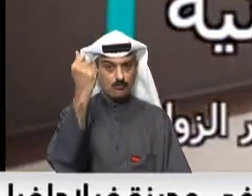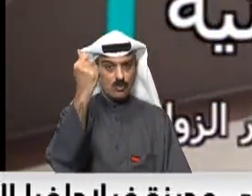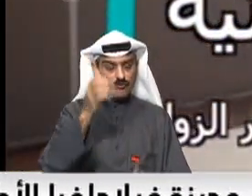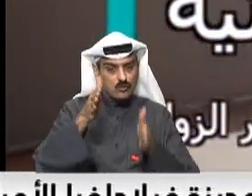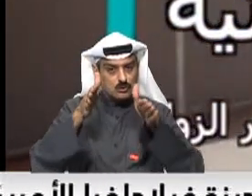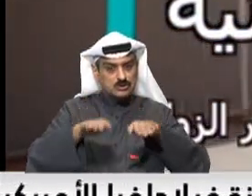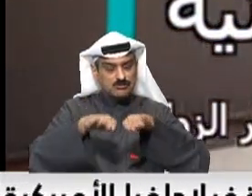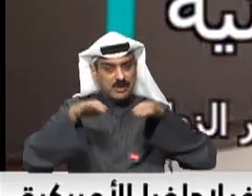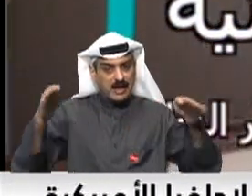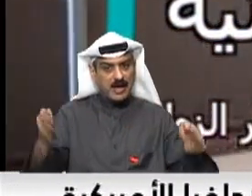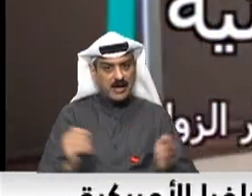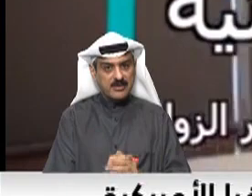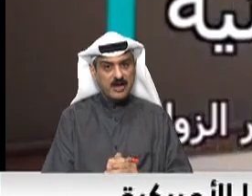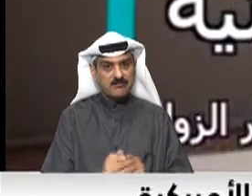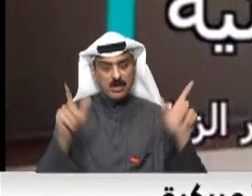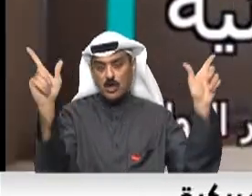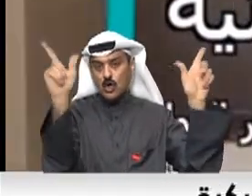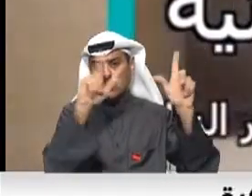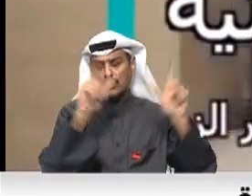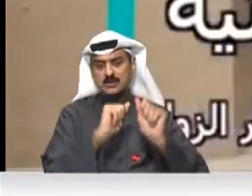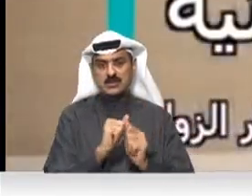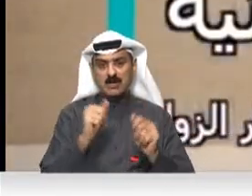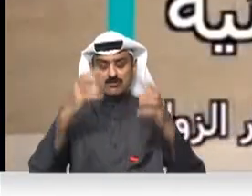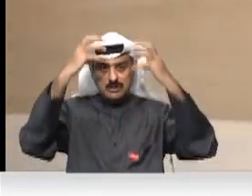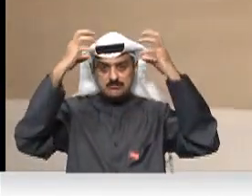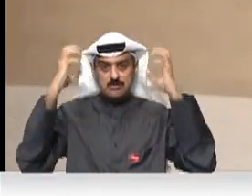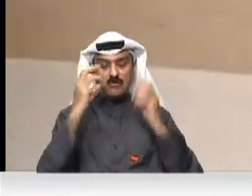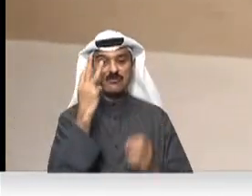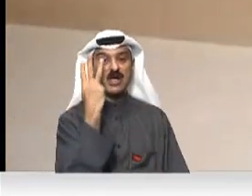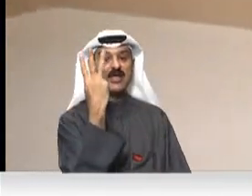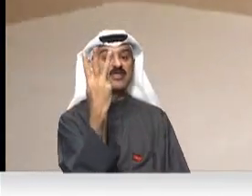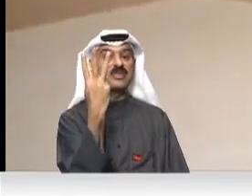النظام السمعي والبصري بما يقارب